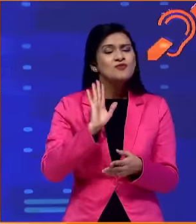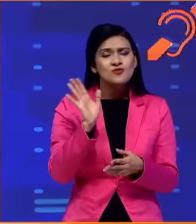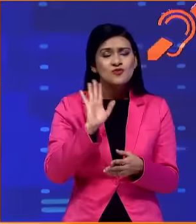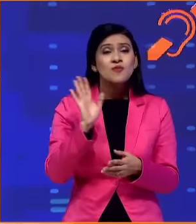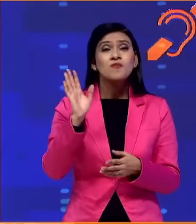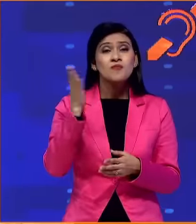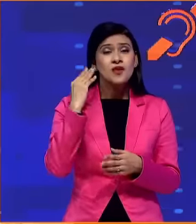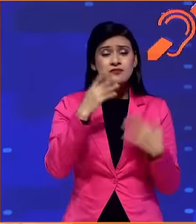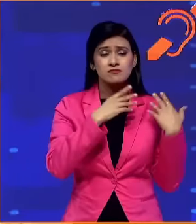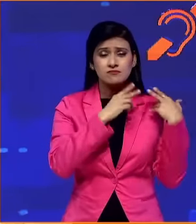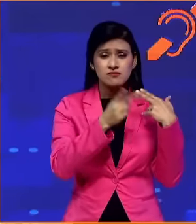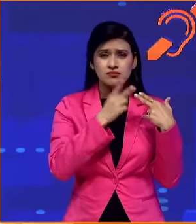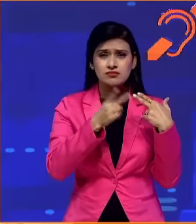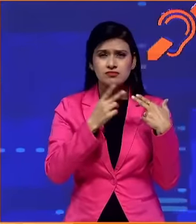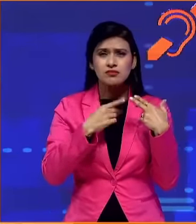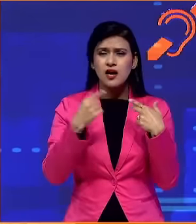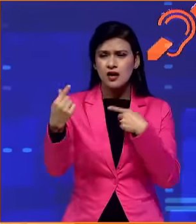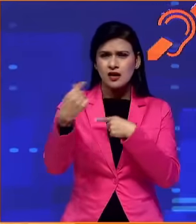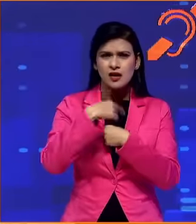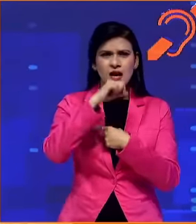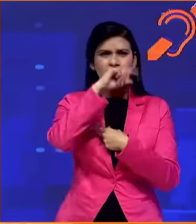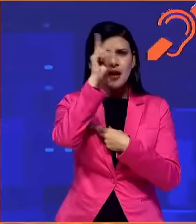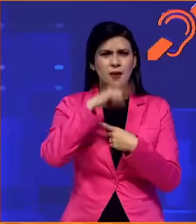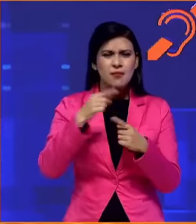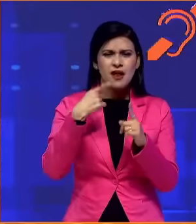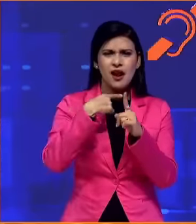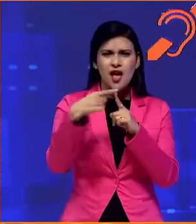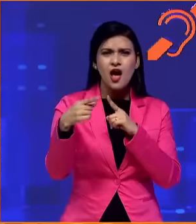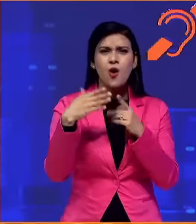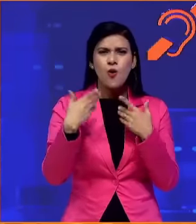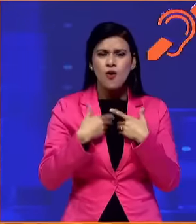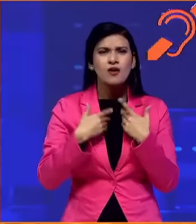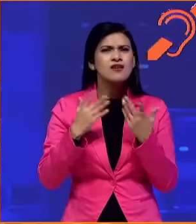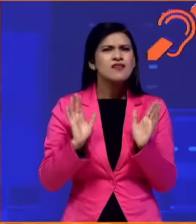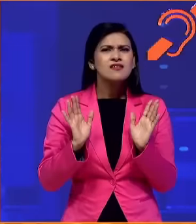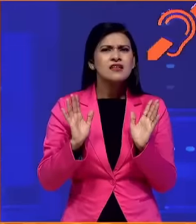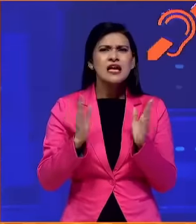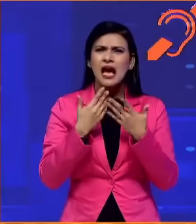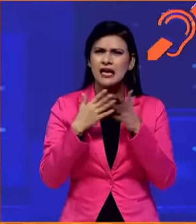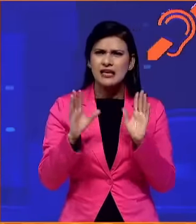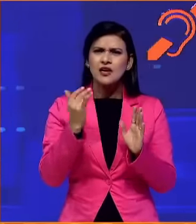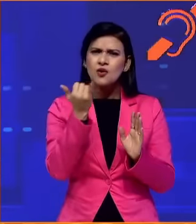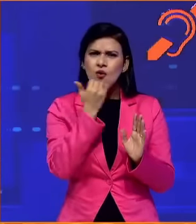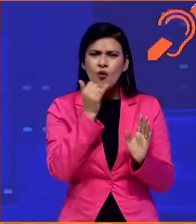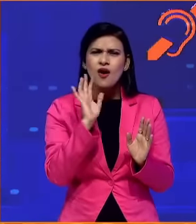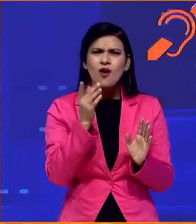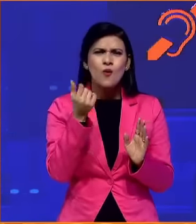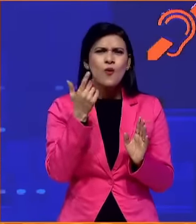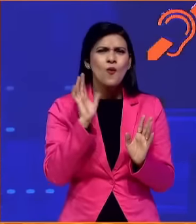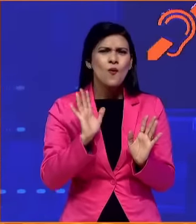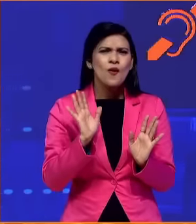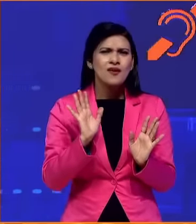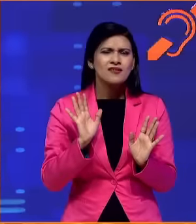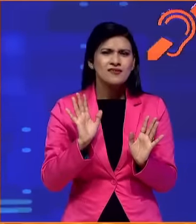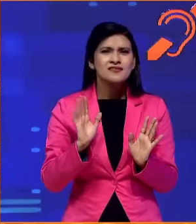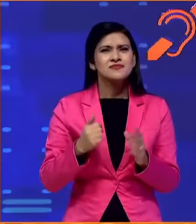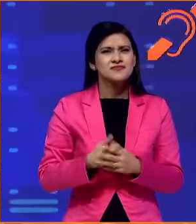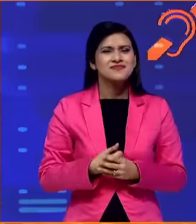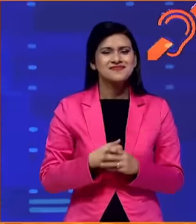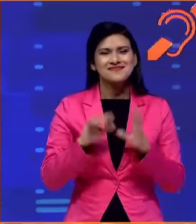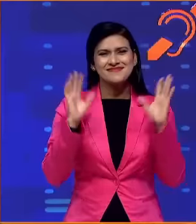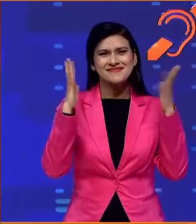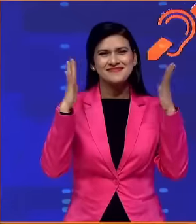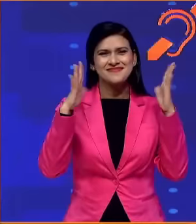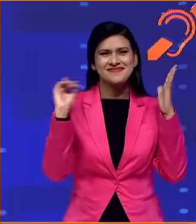घटितघटनाओंकेक्रमकेपीछेकोईनकोईकारणतोअवश्यहोगा,आखिरकार ,कोईभी बिनाकारणकेइसतरहव्यवहारनहींकरता।कोईन कोईवजहतोजरूर